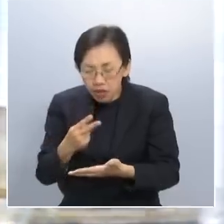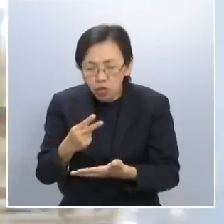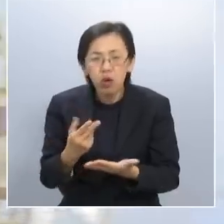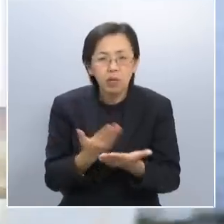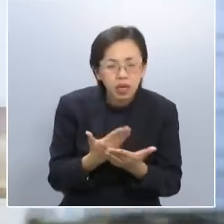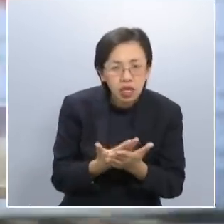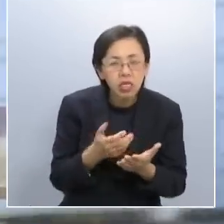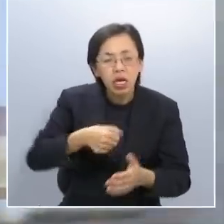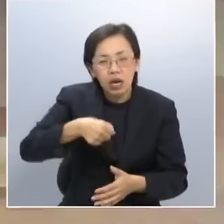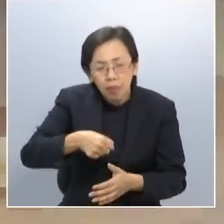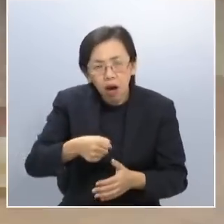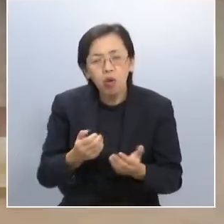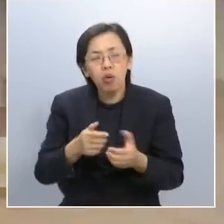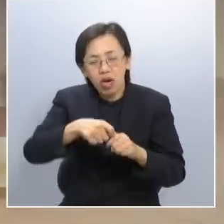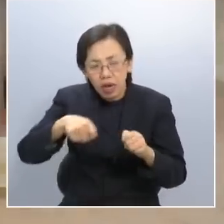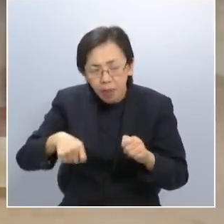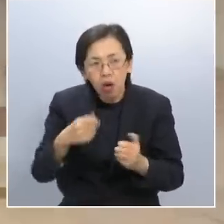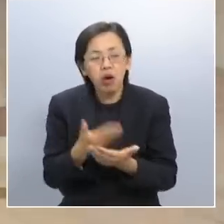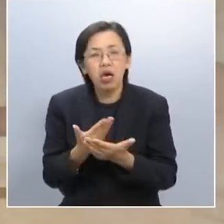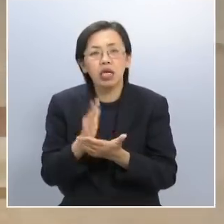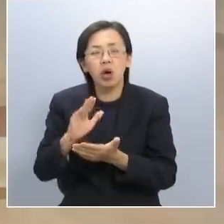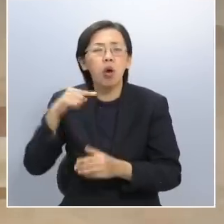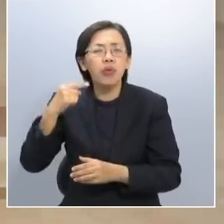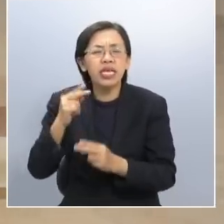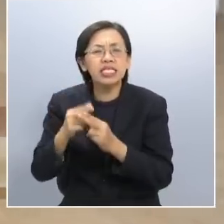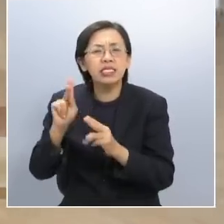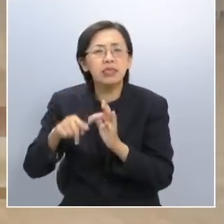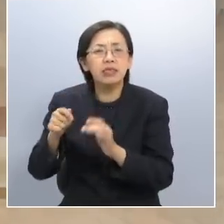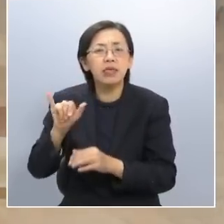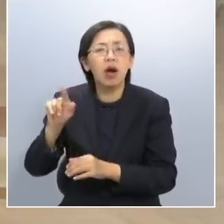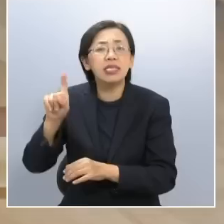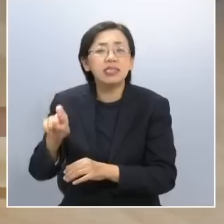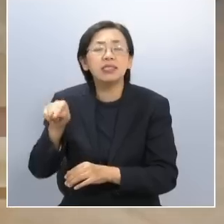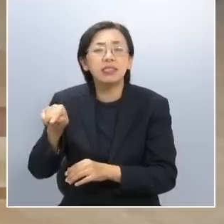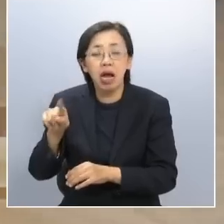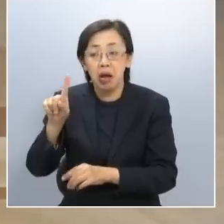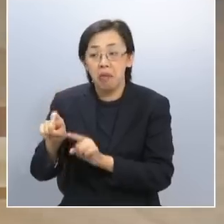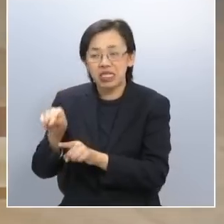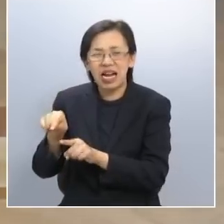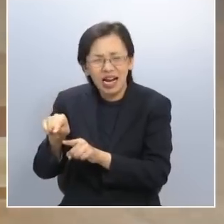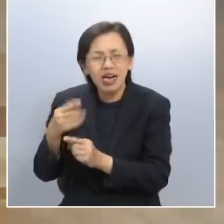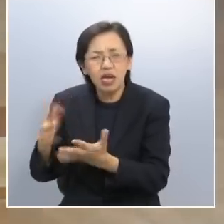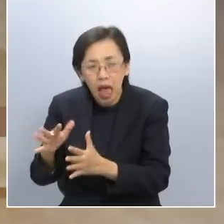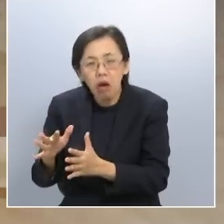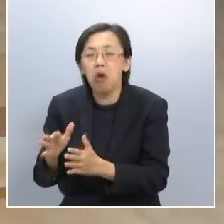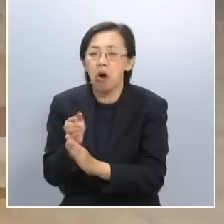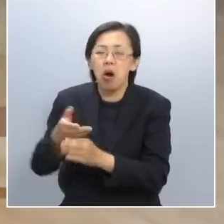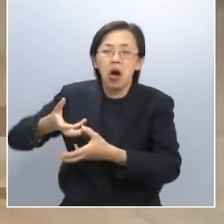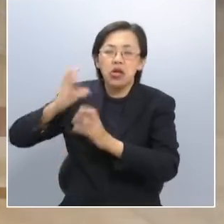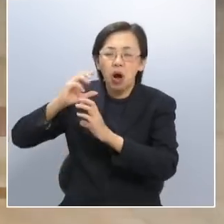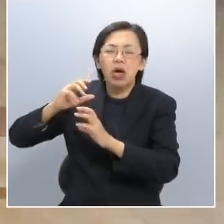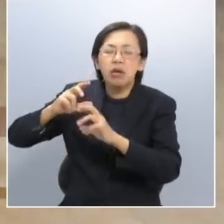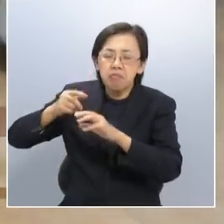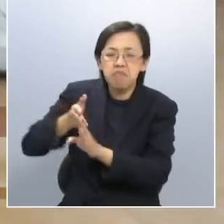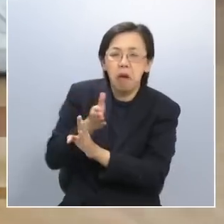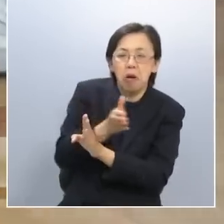ป๋าของก้อยซึ่งเป็นเหยื่อที่เสียชีวิตรายที่ทำให้เรื่องเปิดโปงขึ้นมาที่ท่าน้ำ